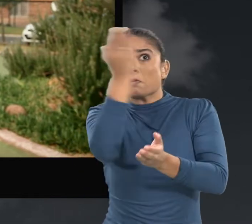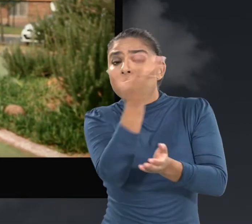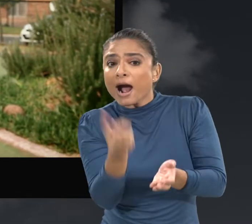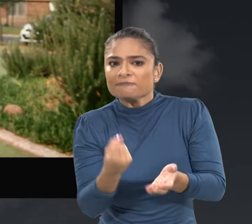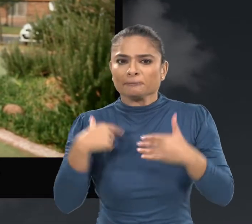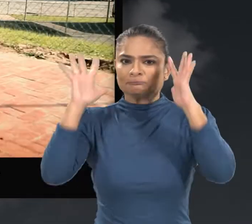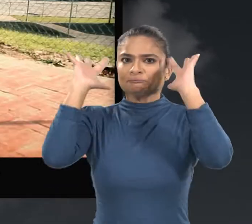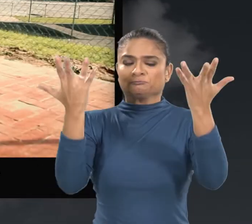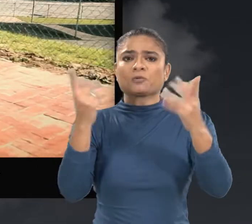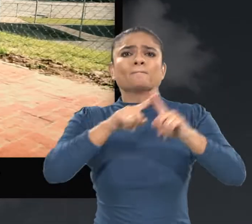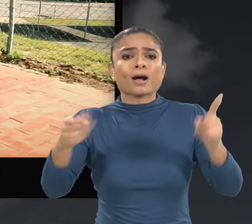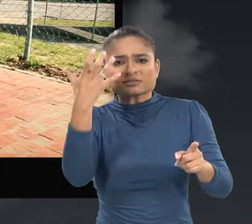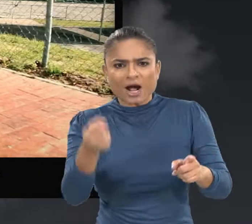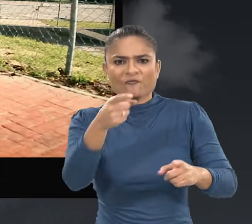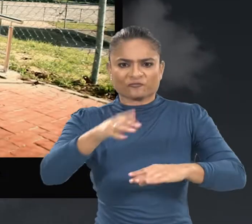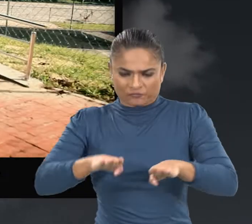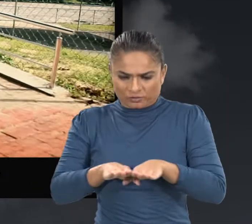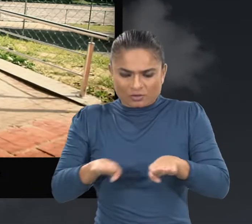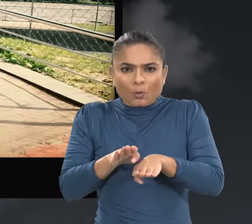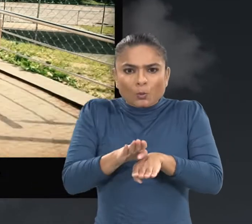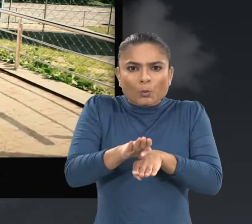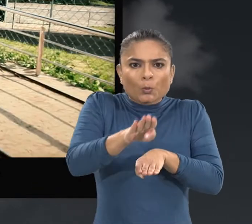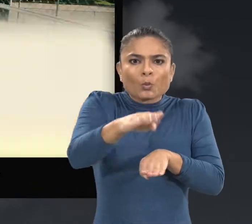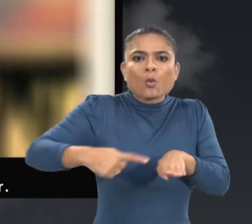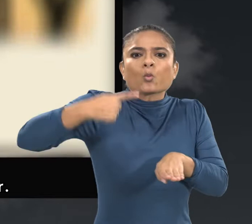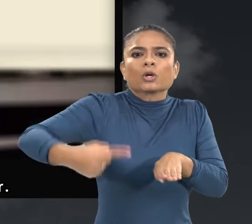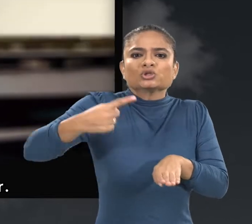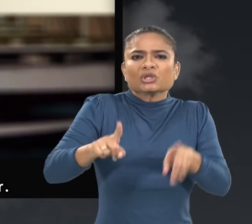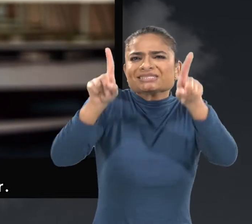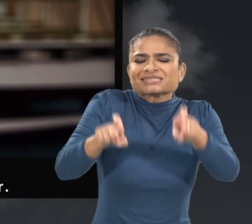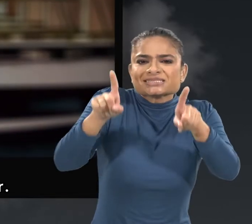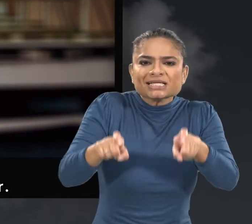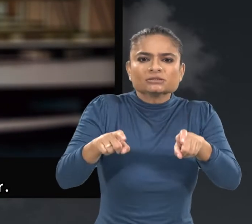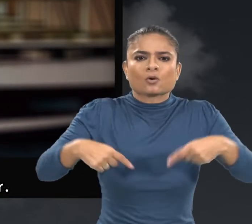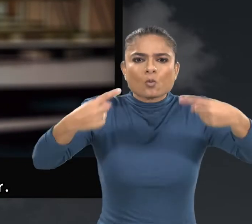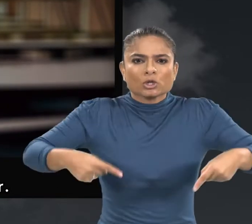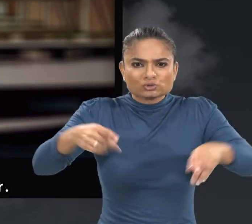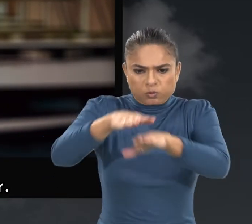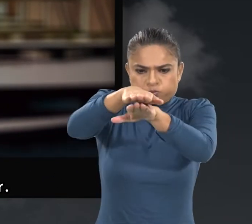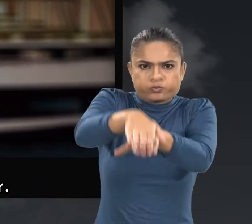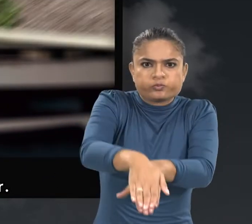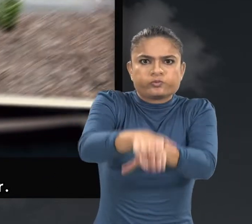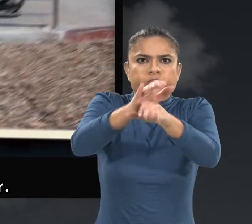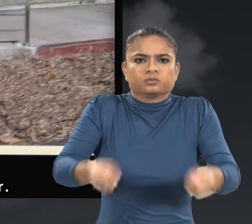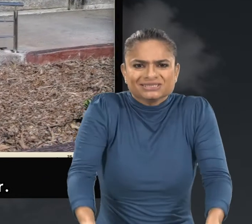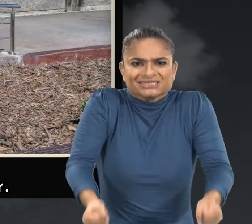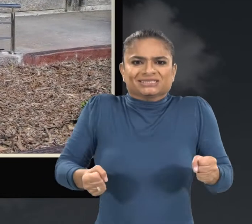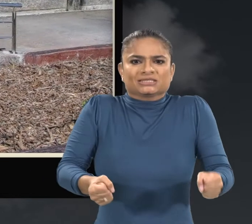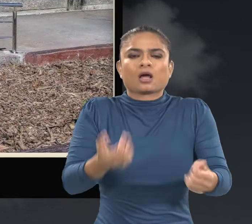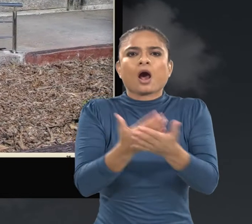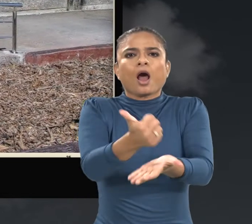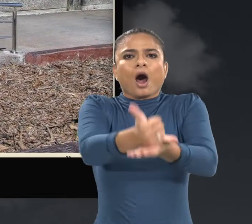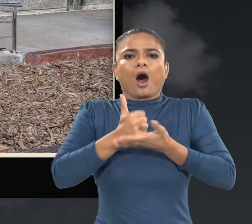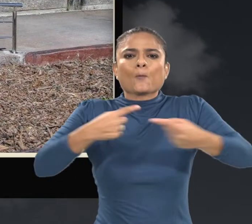wêreld wat 'n rolstoel toetsbaan het. So hierso kan jy leer wat moet jy doen om oor 'n randsteen te kom.